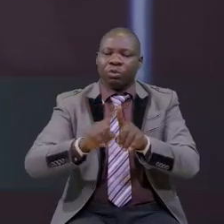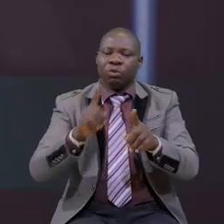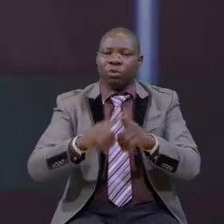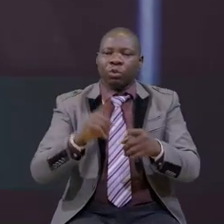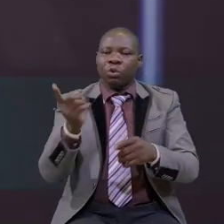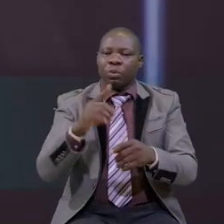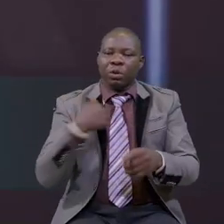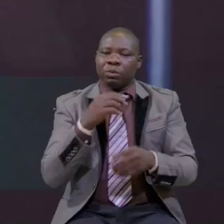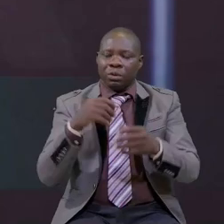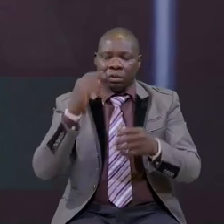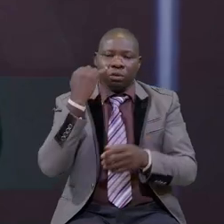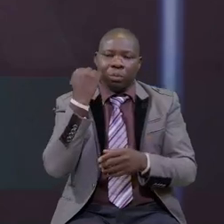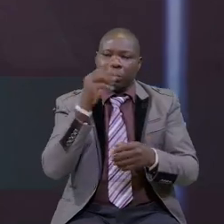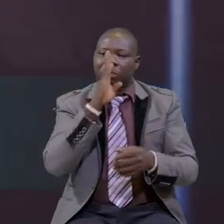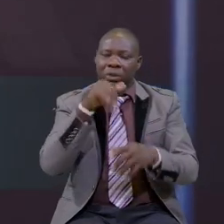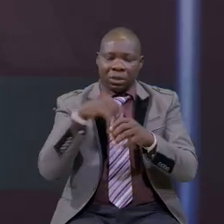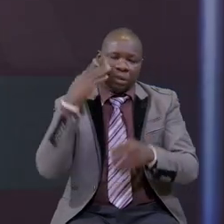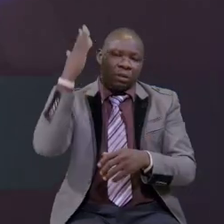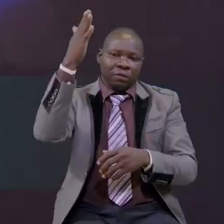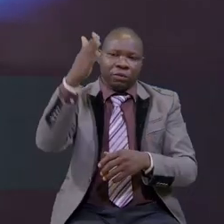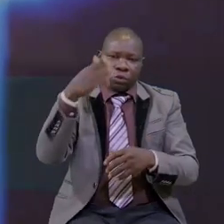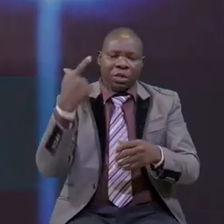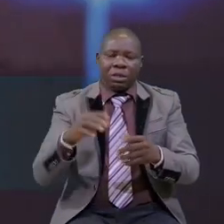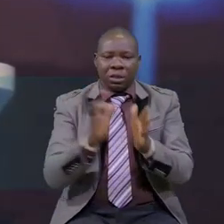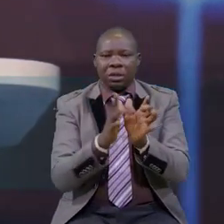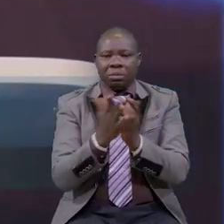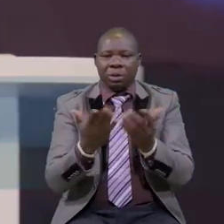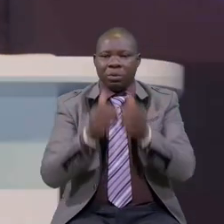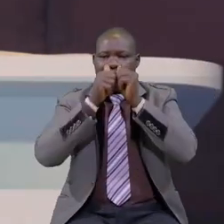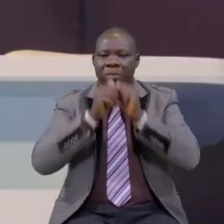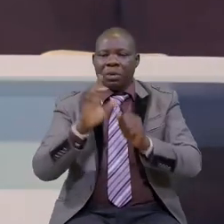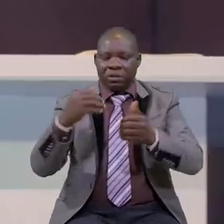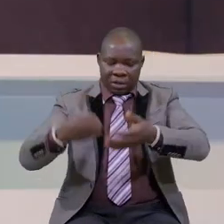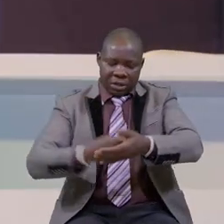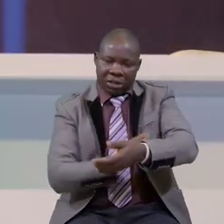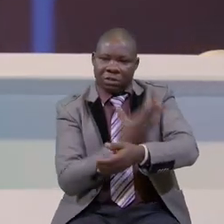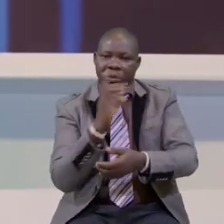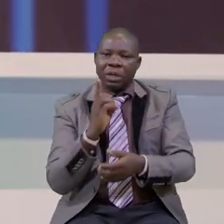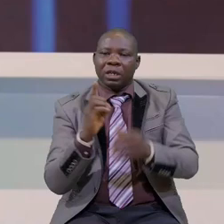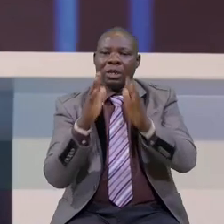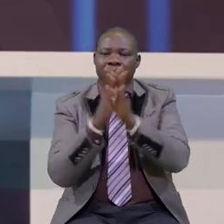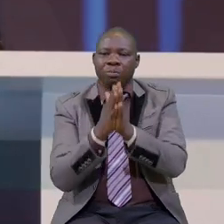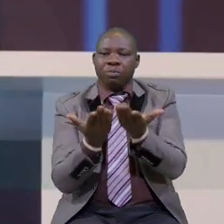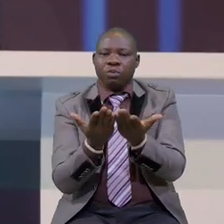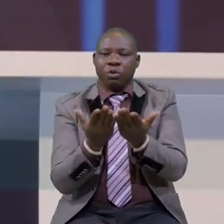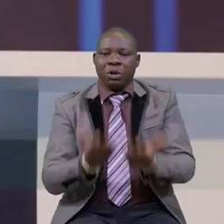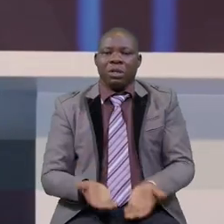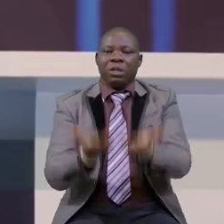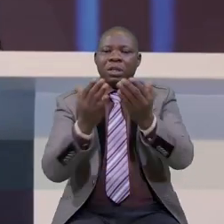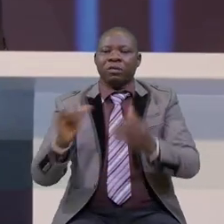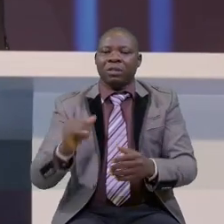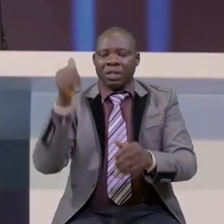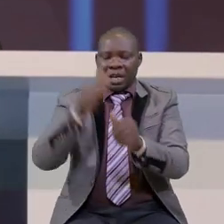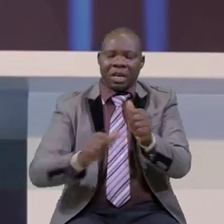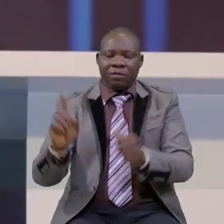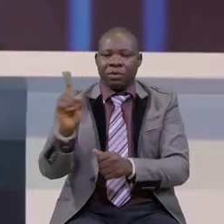là où nous devrions être dans l'avenir. La Bible, un livre inspiré, béni, qui élève tout le